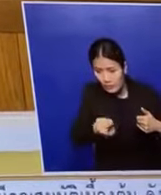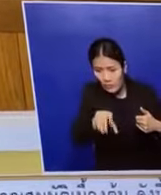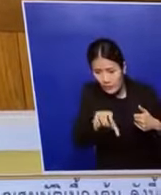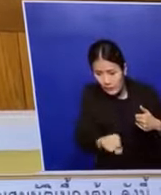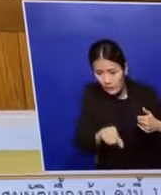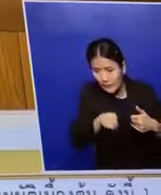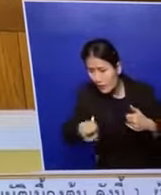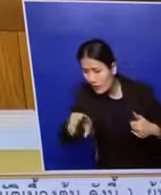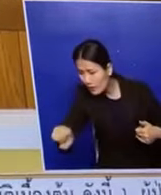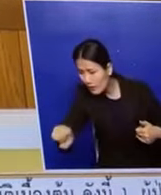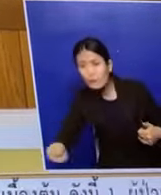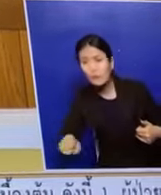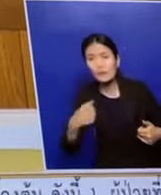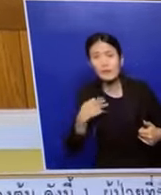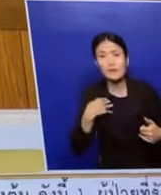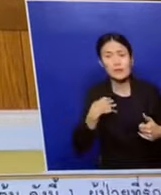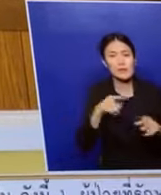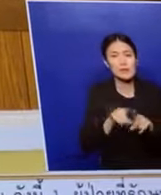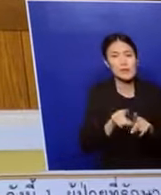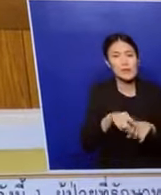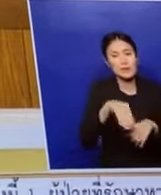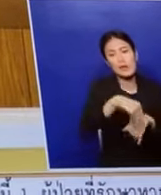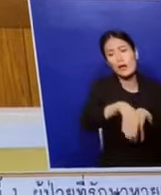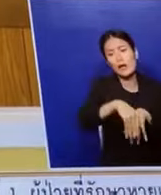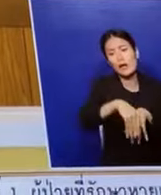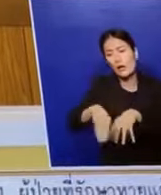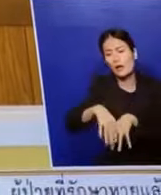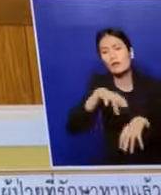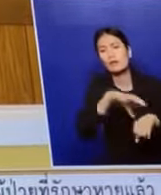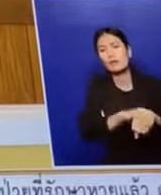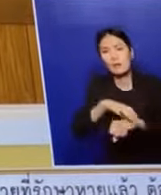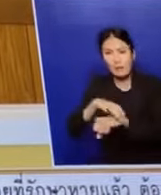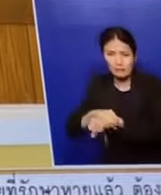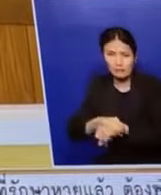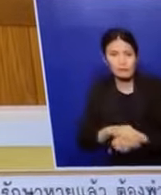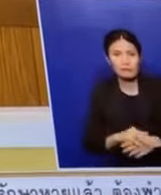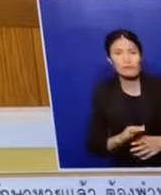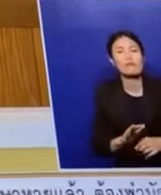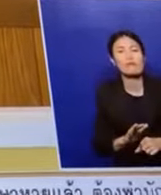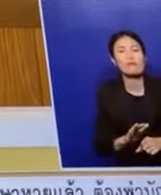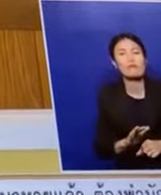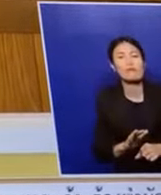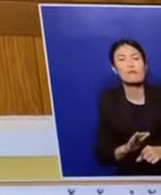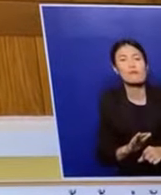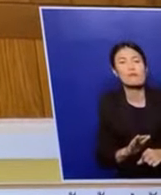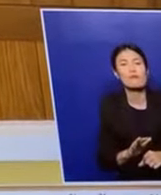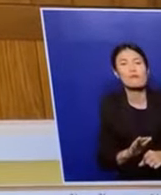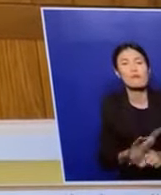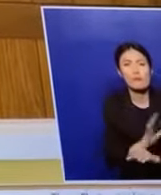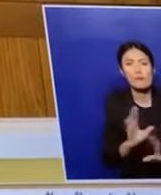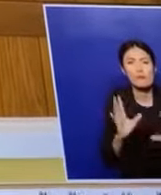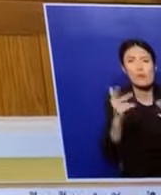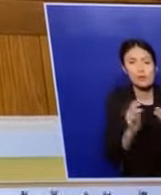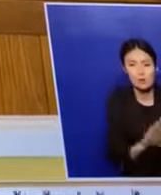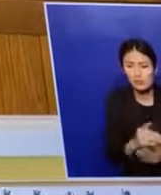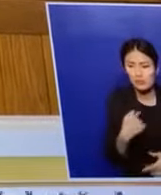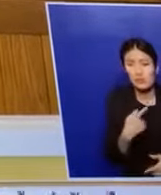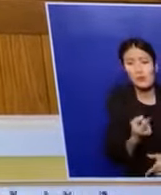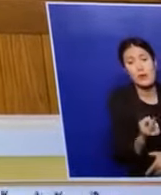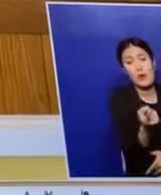แล้วครับนะเพราะนั้นผมไม่มีผลประโยชน์อะไรผมก็จับได้หมดนะเพราะนั้นอย่ามาอ้างว่าผมได้รับผลประโย